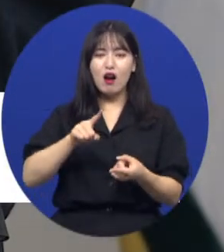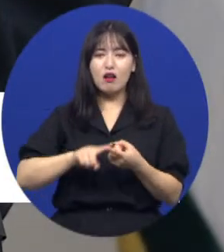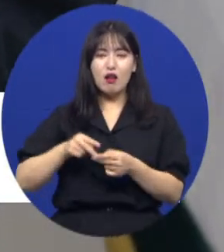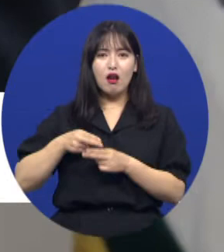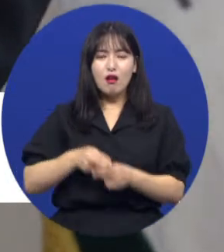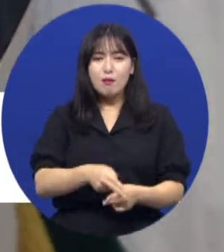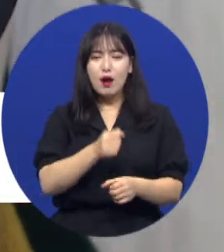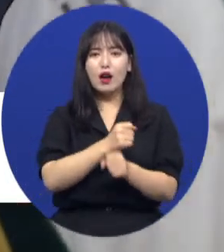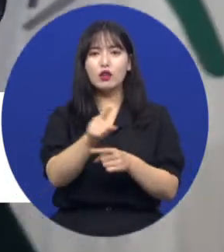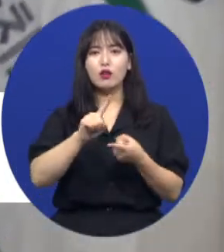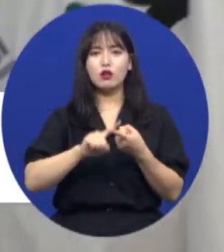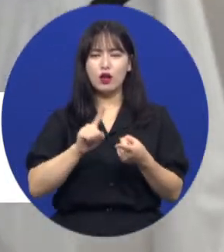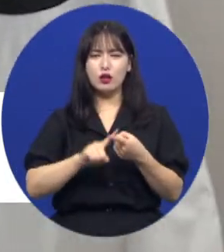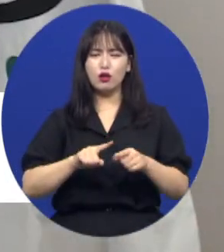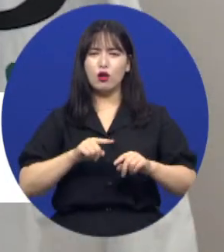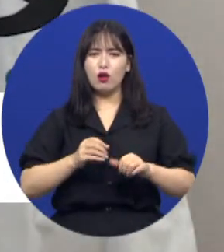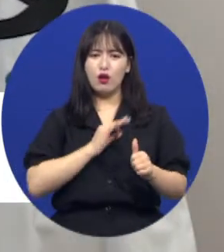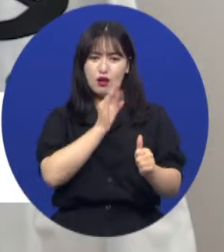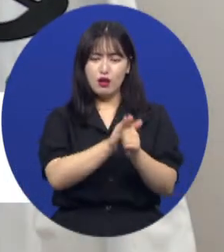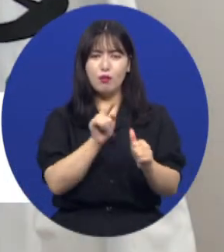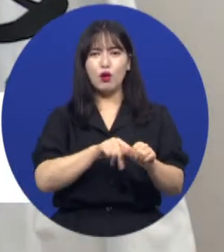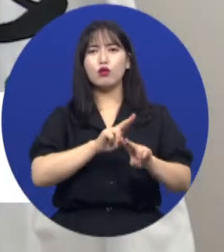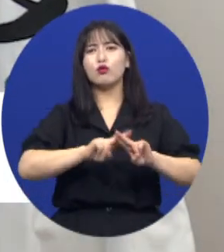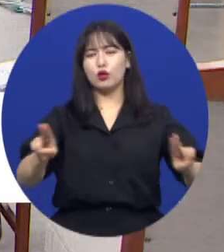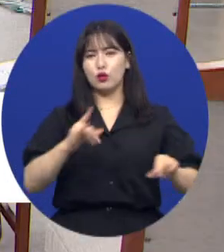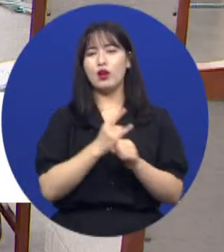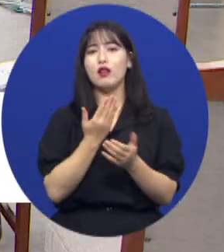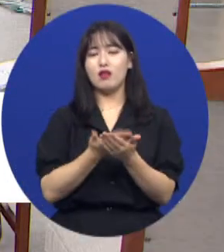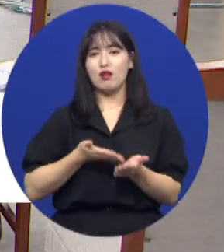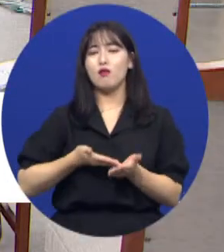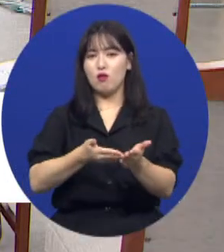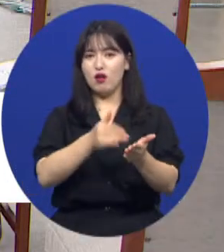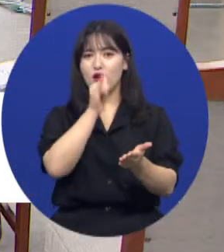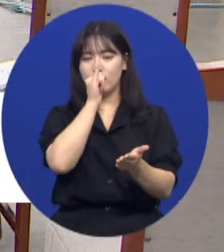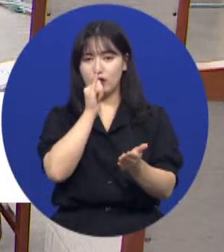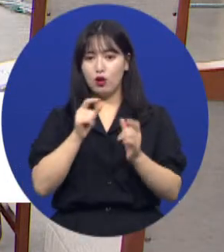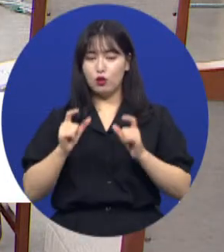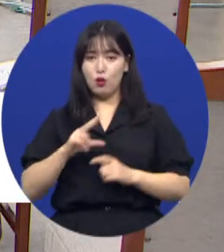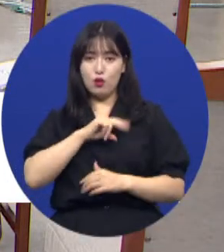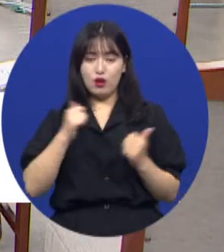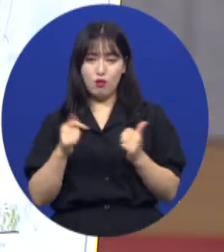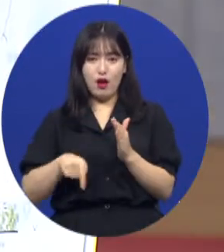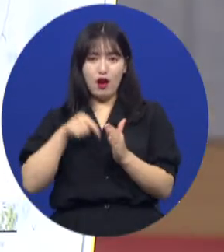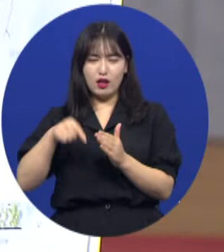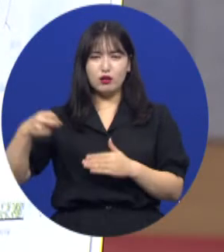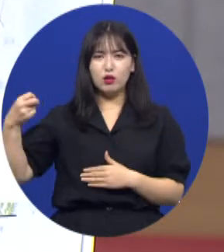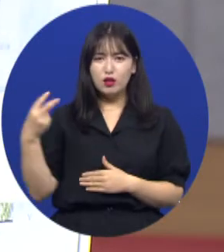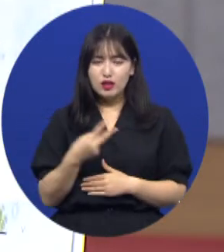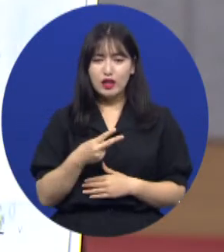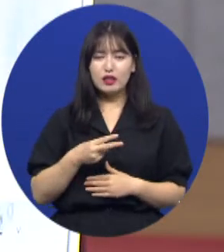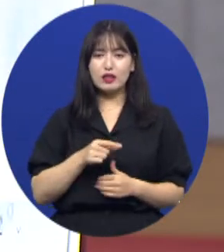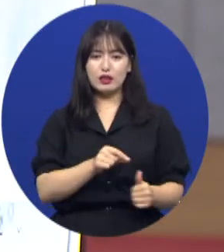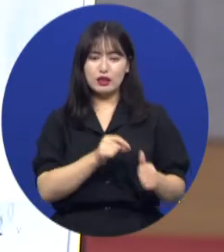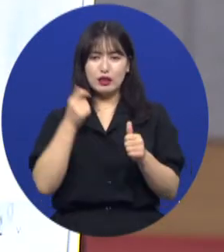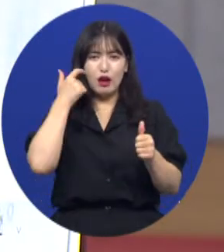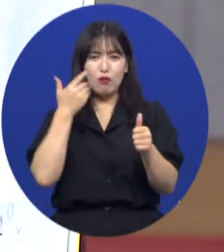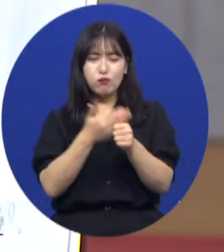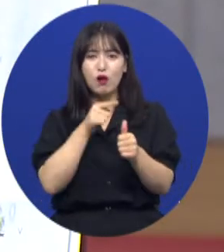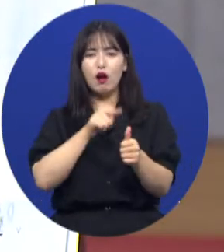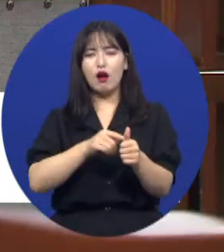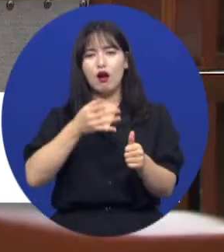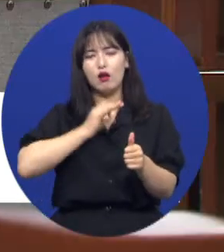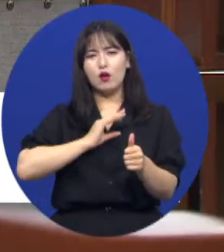강행 철회를 요구하는 성명을 잇따라 쏟아낸 가운데 도의회 안에서도 또다시 인사청문회